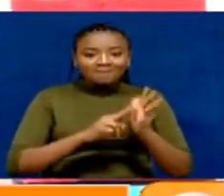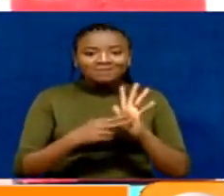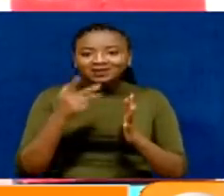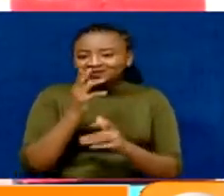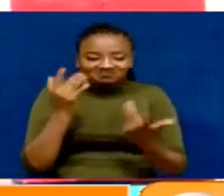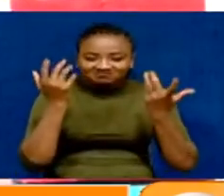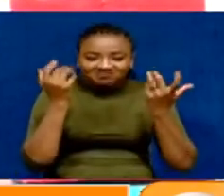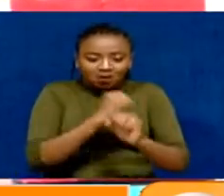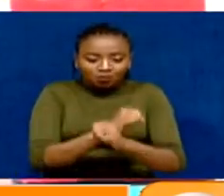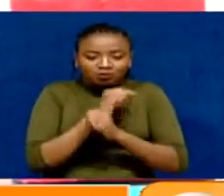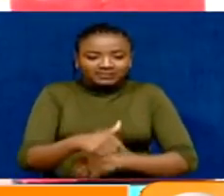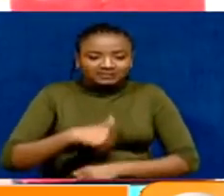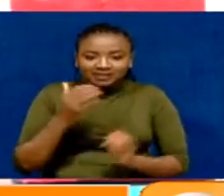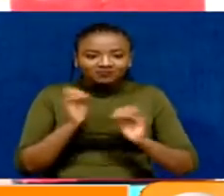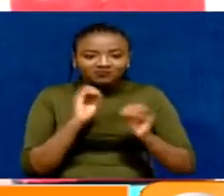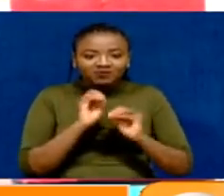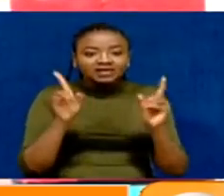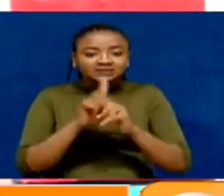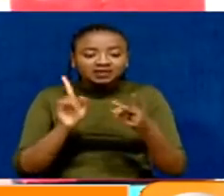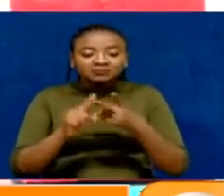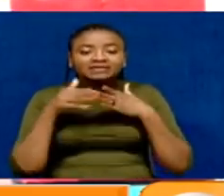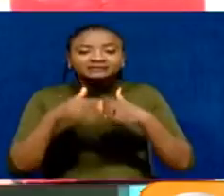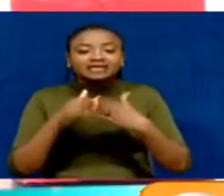hakutumia kinga, wanafanya ngono